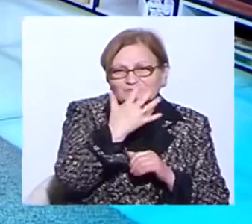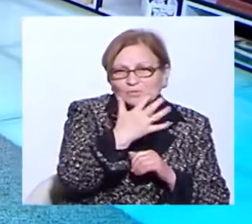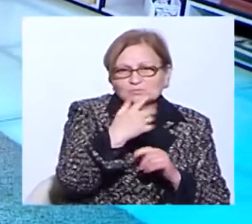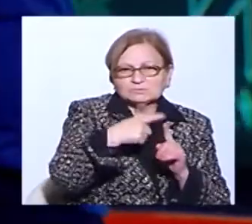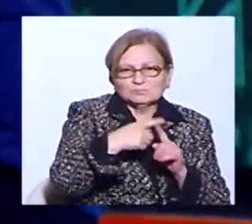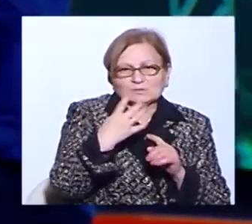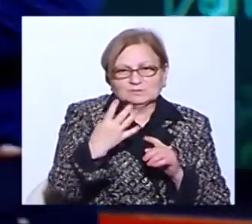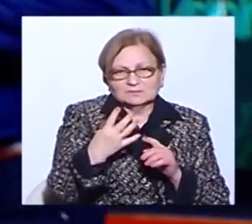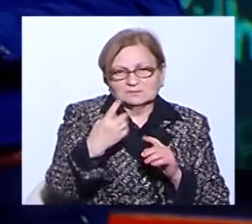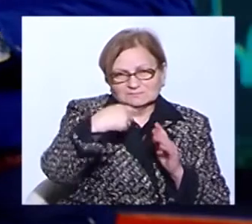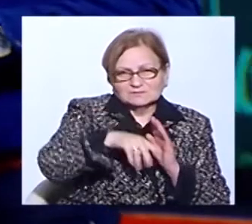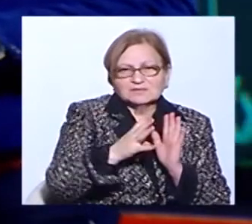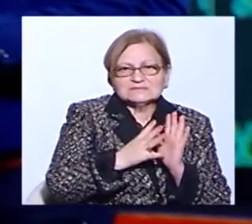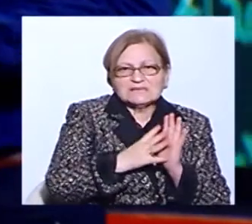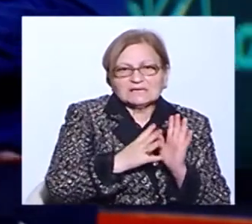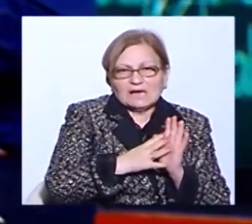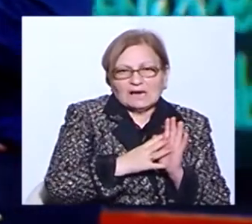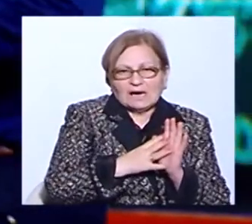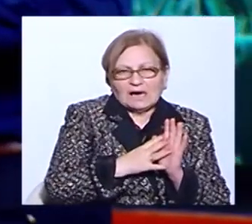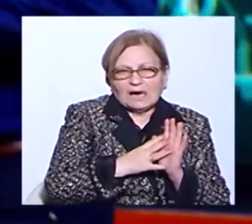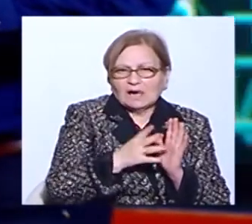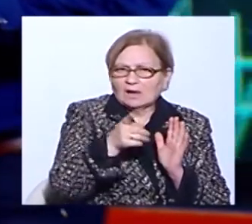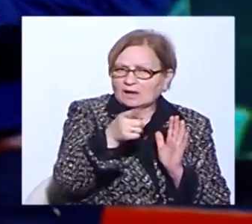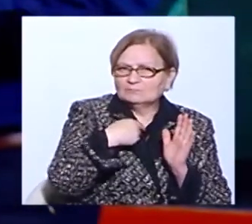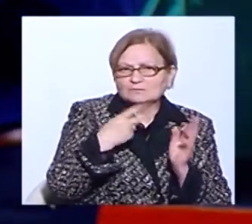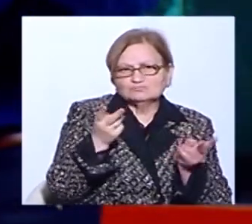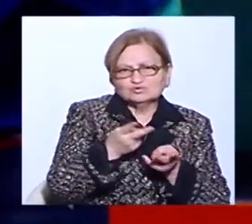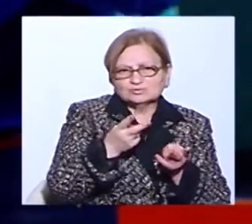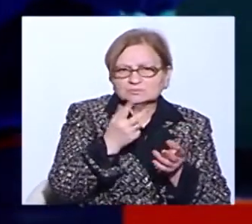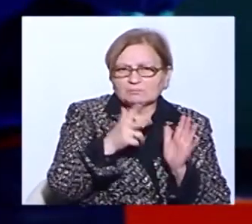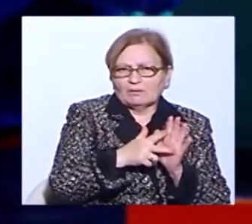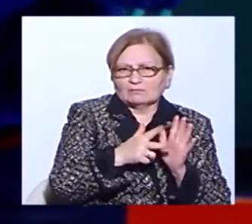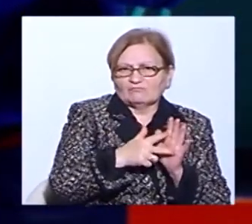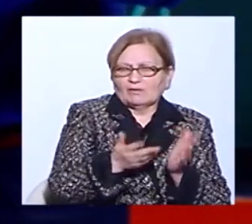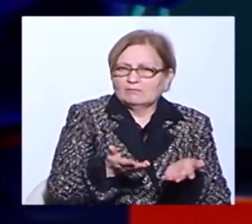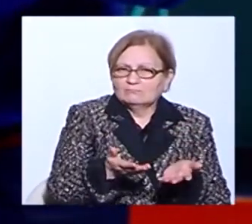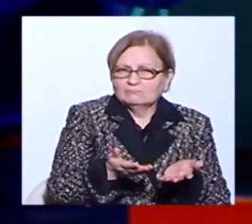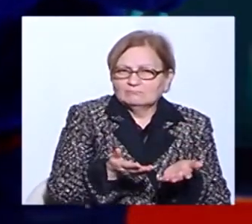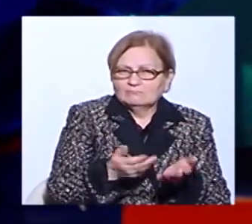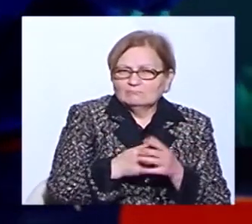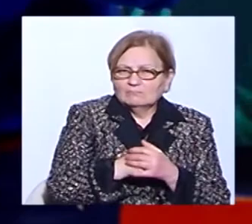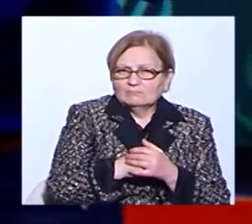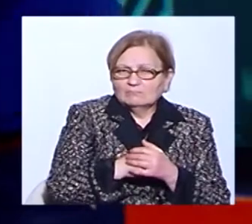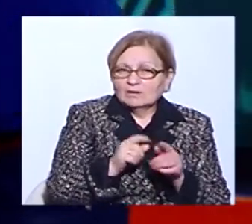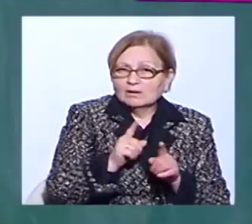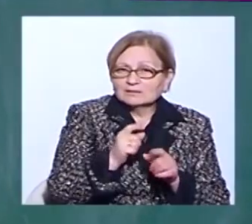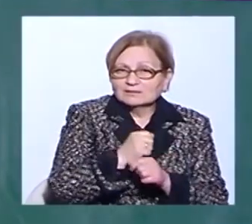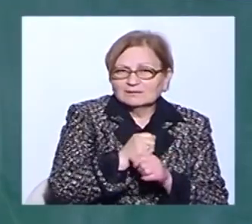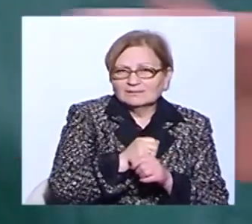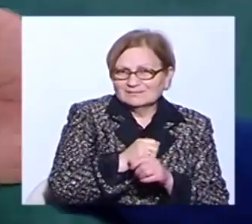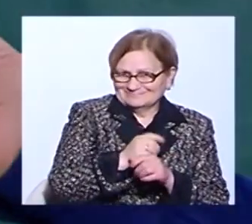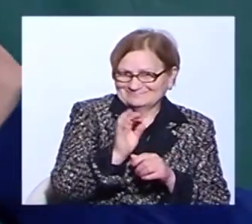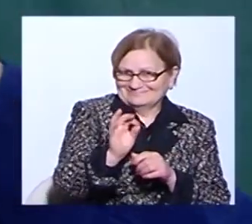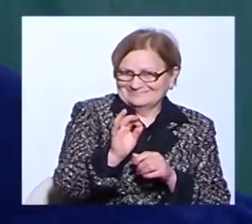4 9 გამოვიდა. არა და გვინდა რომ 8 იყოს. რა გავაკეთოთ?